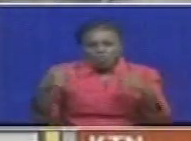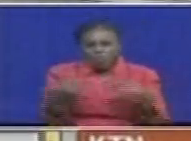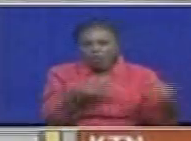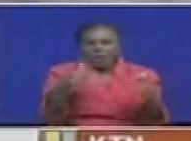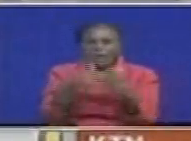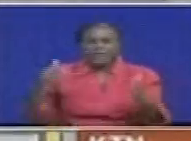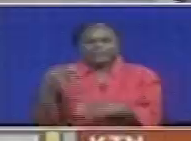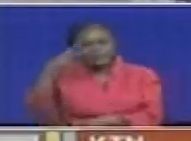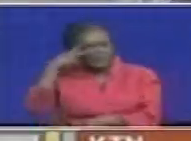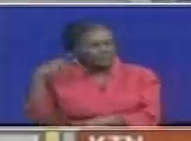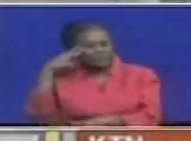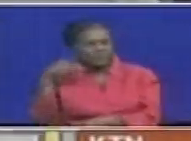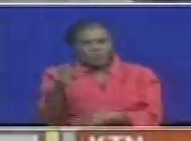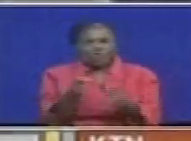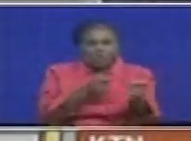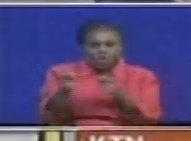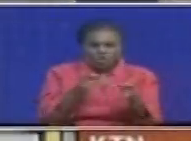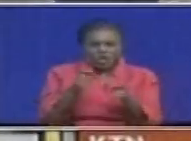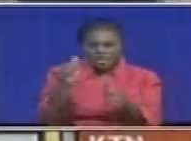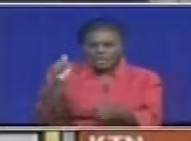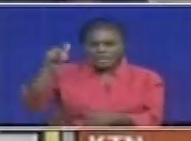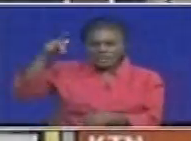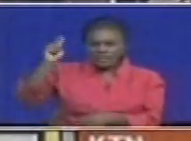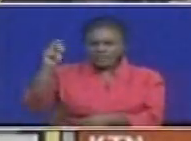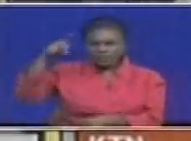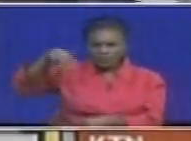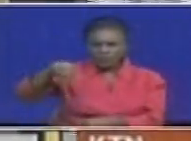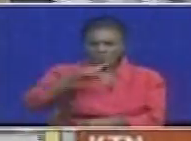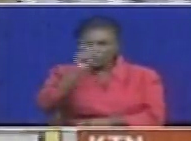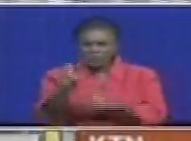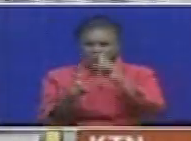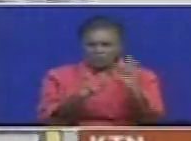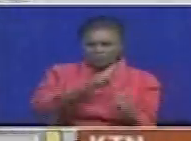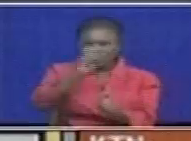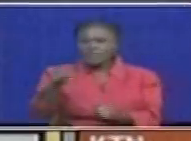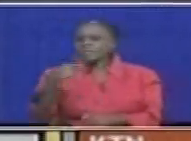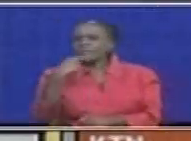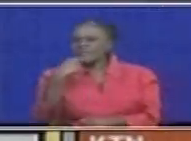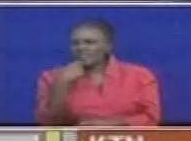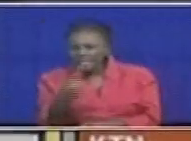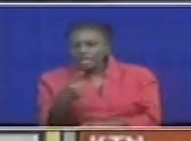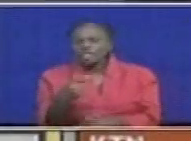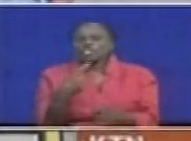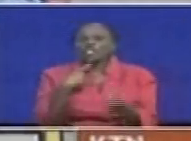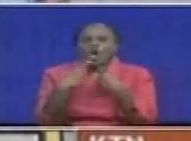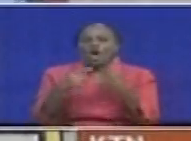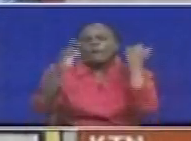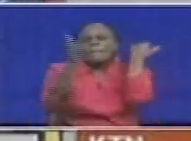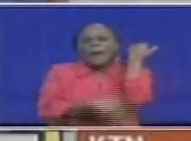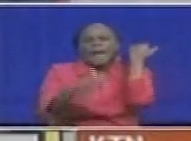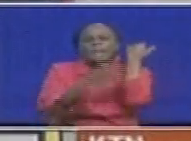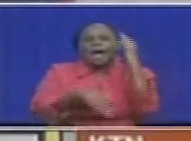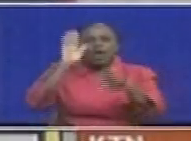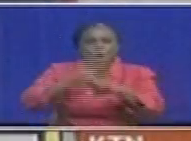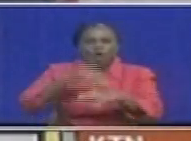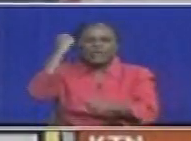cha kukabiliana na ugaidi nchini ATPU kuhojiwa kuhusu madai ya kuchochea wananchi kuambatana na msako